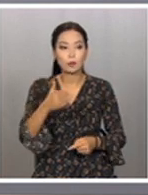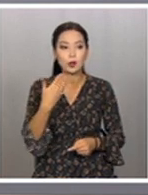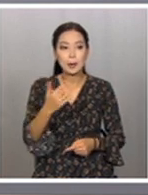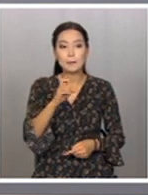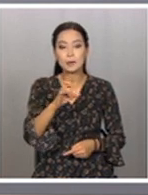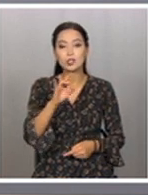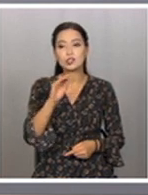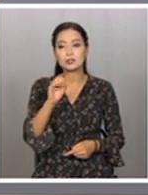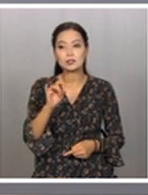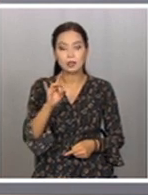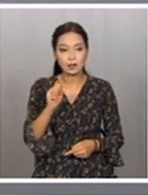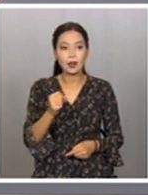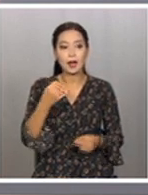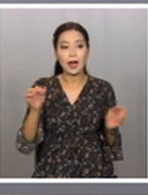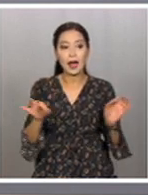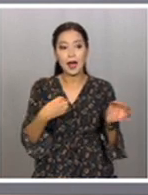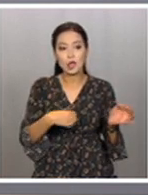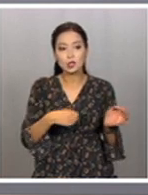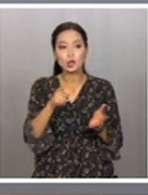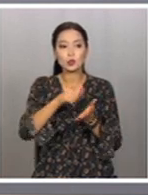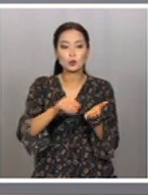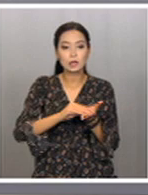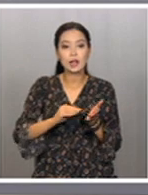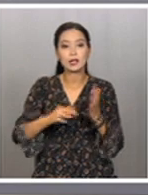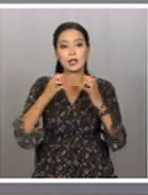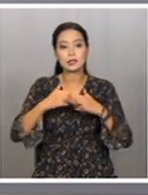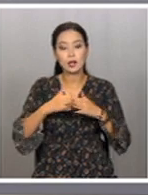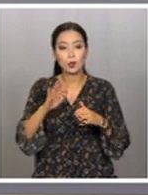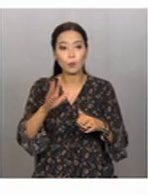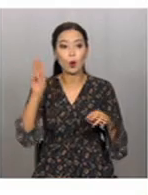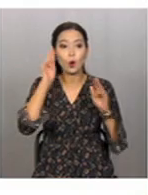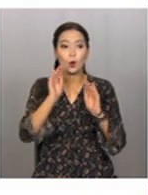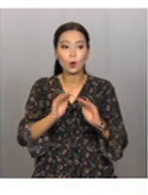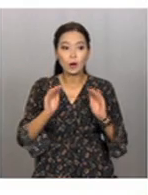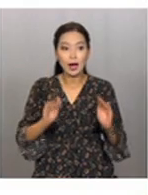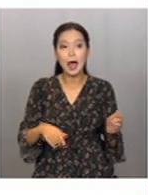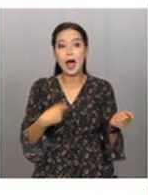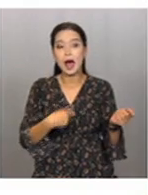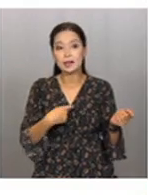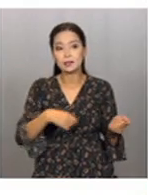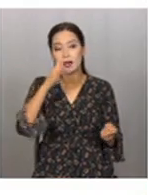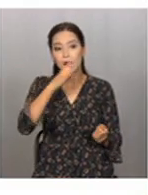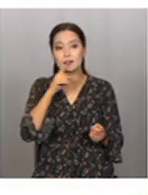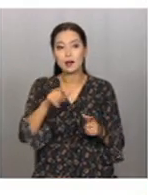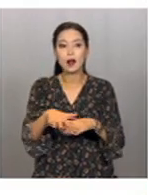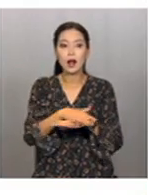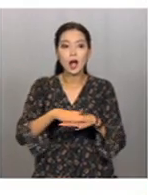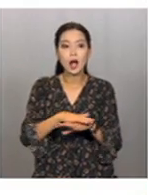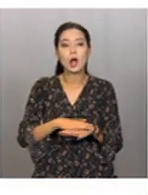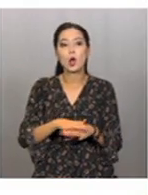сюжеттік композициялық талдау жасайсыздар. Оқушылар, айтыс қазақ халқының төл